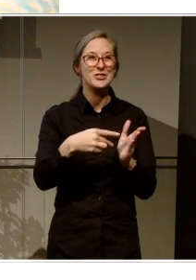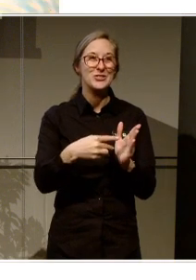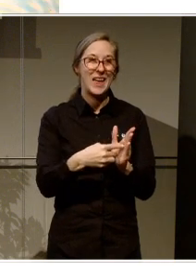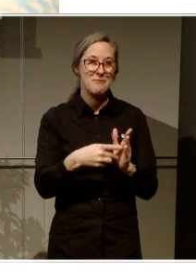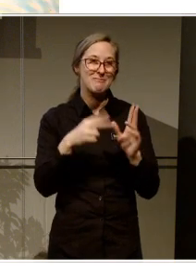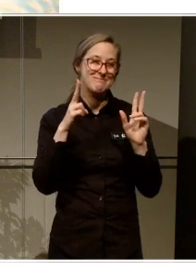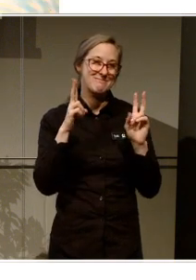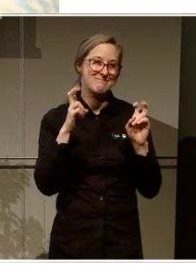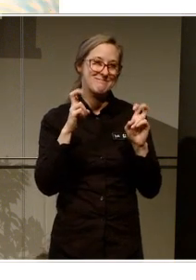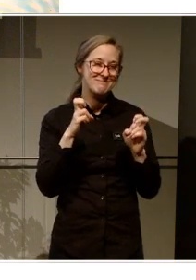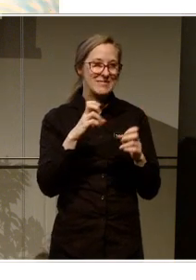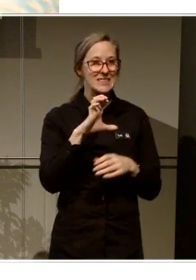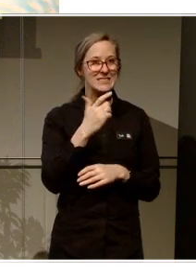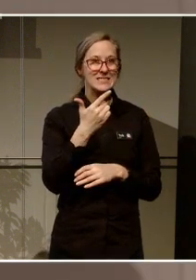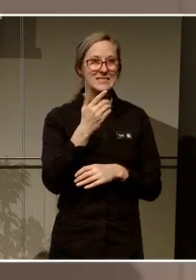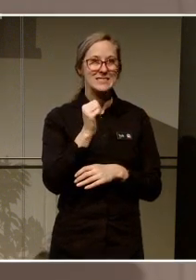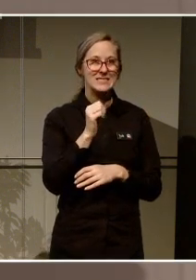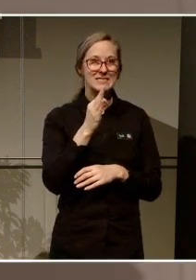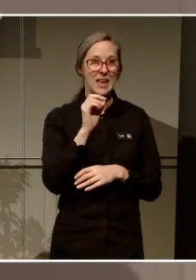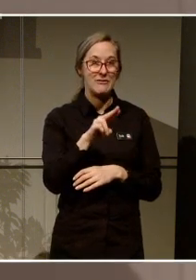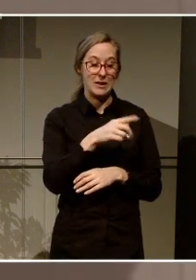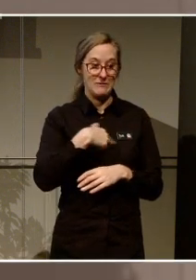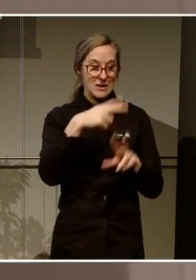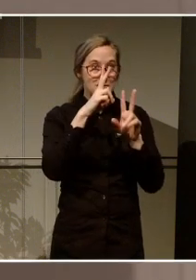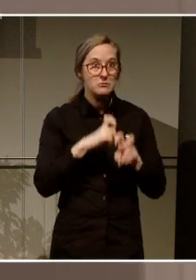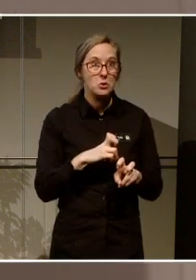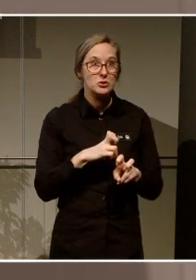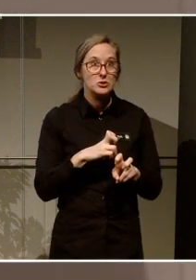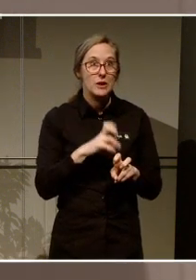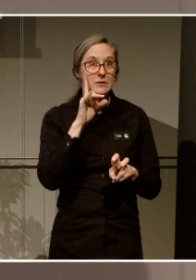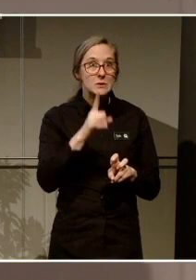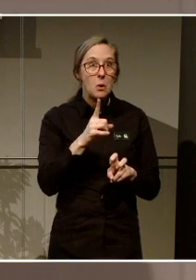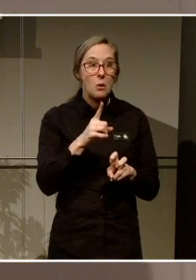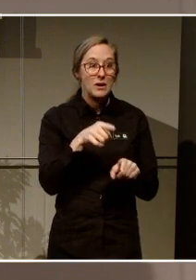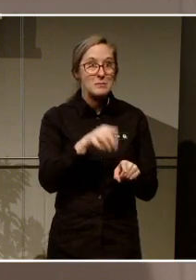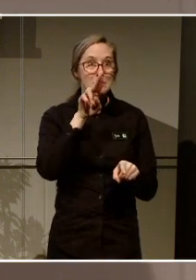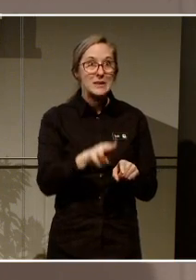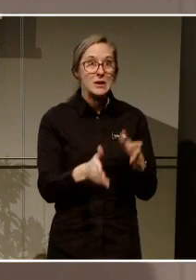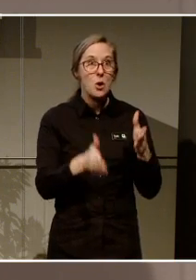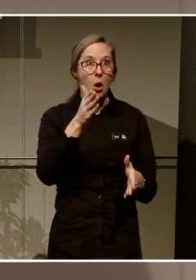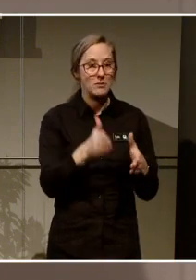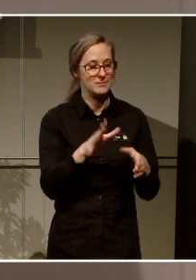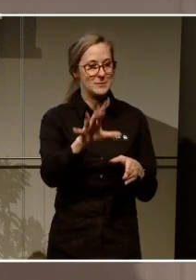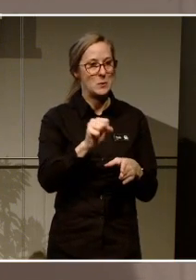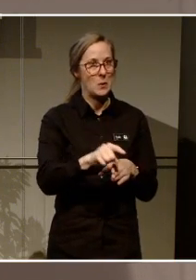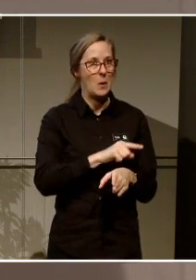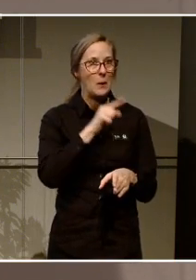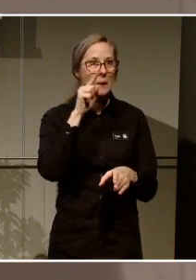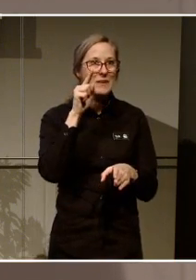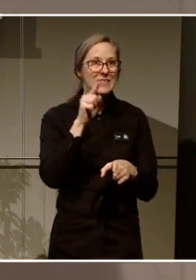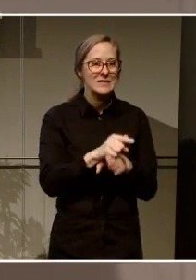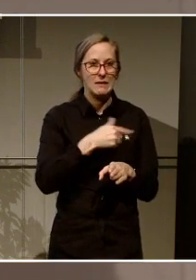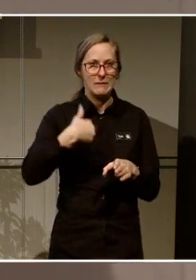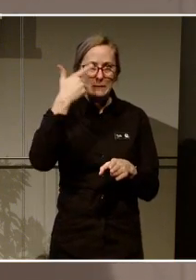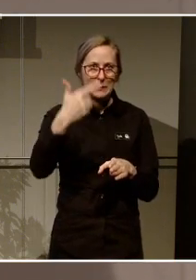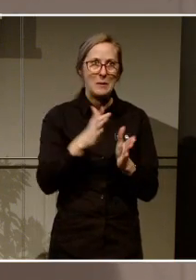Stefan. Det tog ett tag för oss som forskare att fatta att Stefan faktiskt var roboten och inte en medarbetare. Men Stefan var den